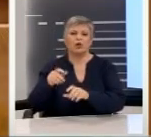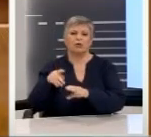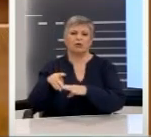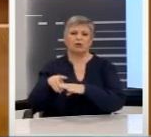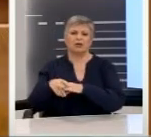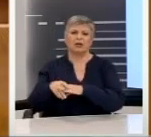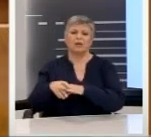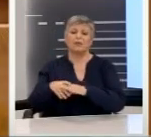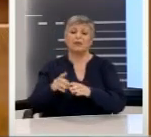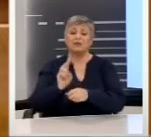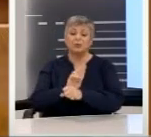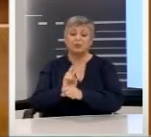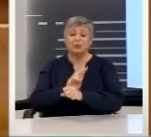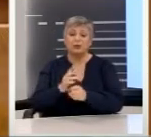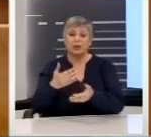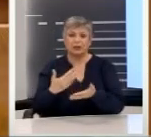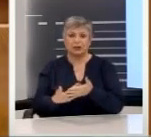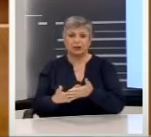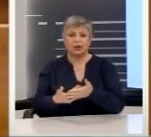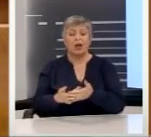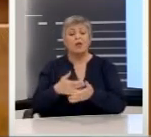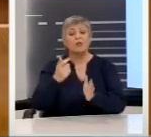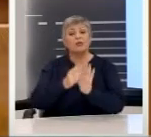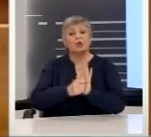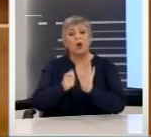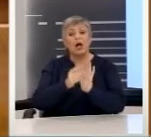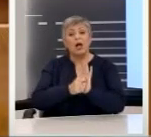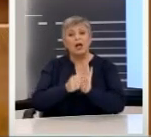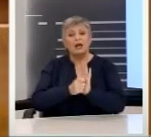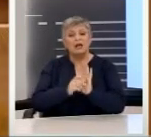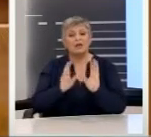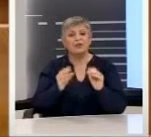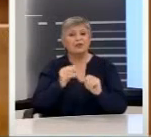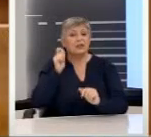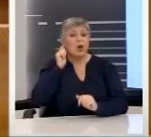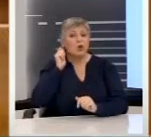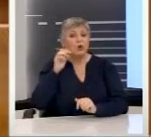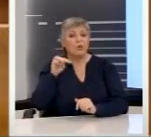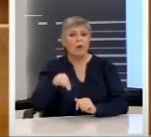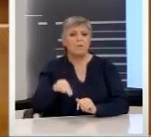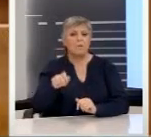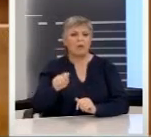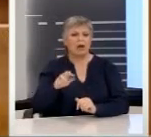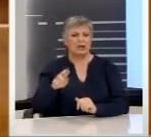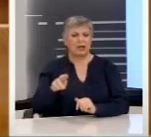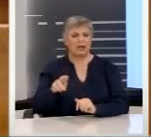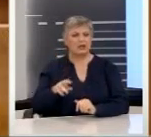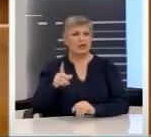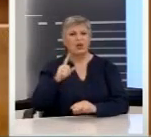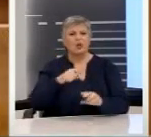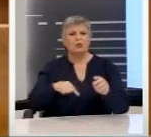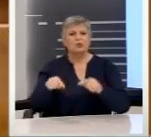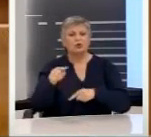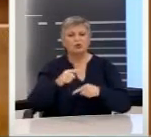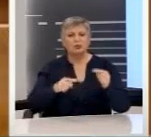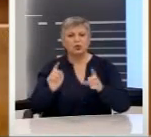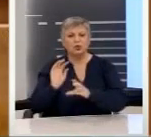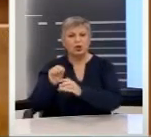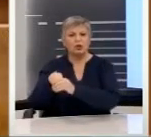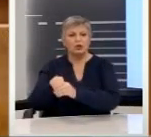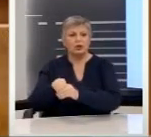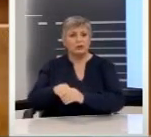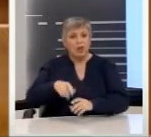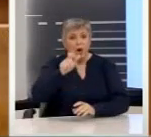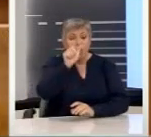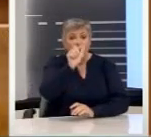συνάδελφε, ενοχοποιεί τον Α ή τον Β επιχειρηματία? Η κυβέρνηση, ο υπουργός άμυνας, κάποιος στέλεχος του ΣΥΡΙΖΑ, κάποιος διοικητικός παράγοντας, ο ίδιος, ο